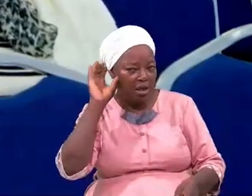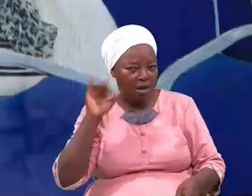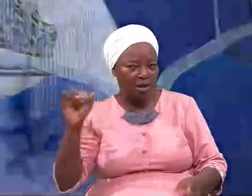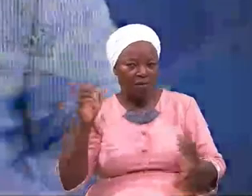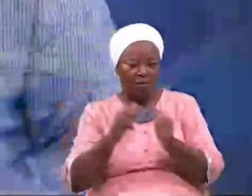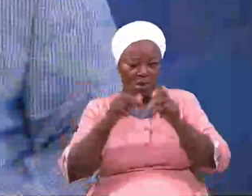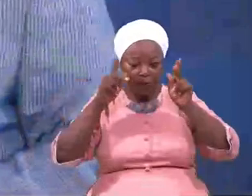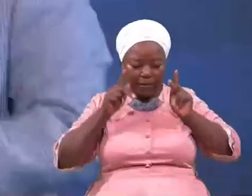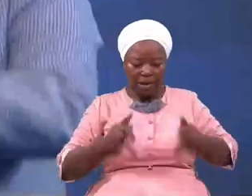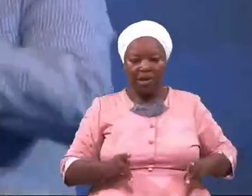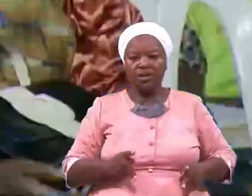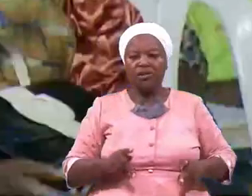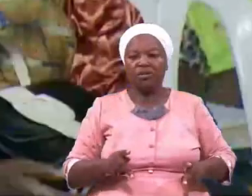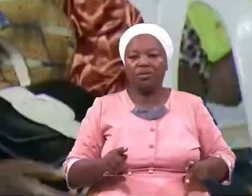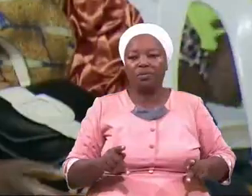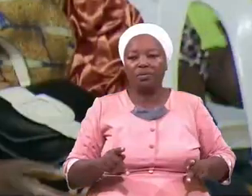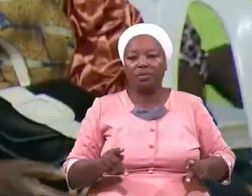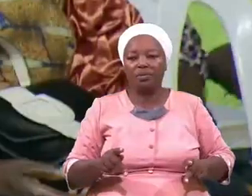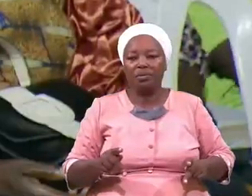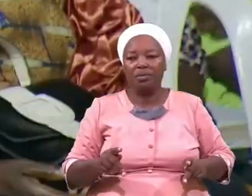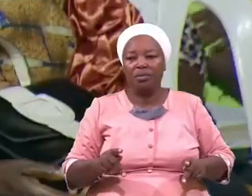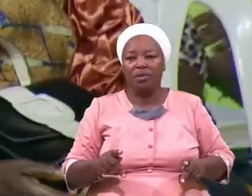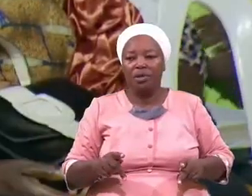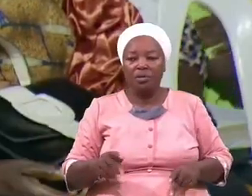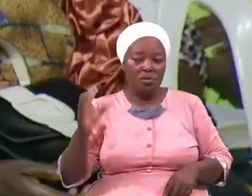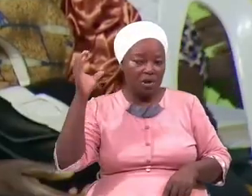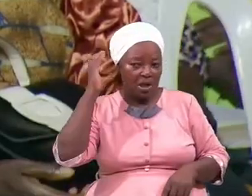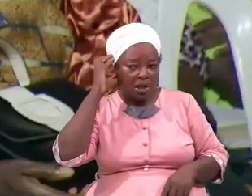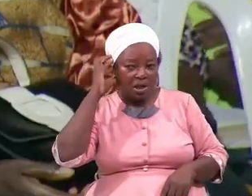Il faut entendre avec la personnalisation.